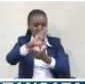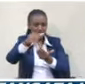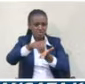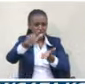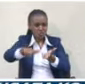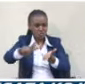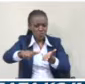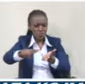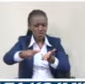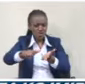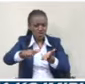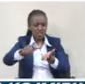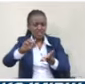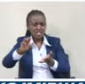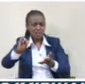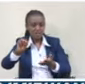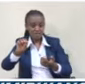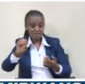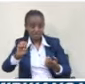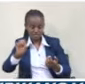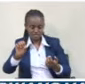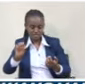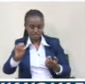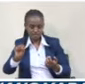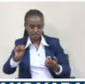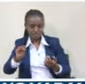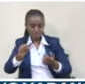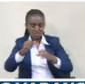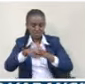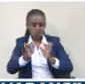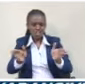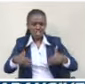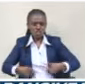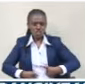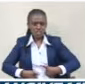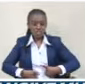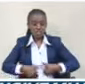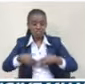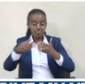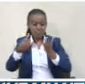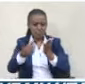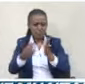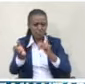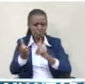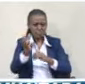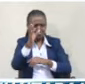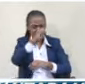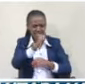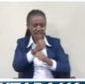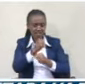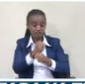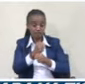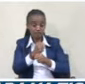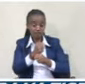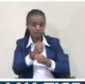bito n'ibiciriritse byo twakwita SMEs cyangwa se urubyiruko muri rusange rwo hari ikibazo cyane cyane cyo kubona akazi cyangwa se kwihangira